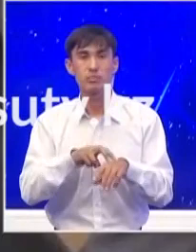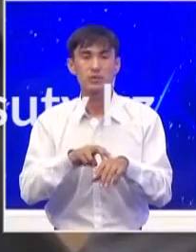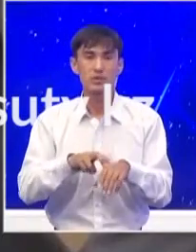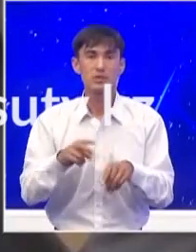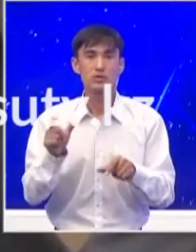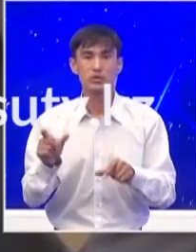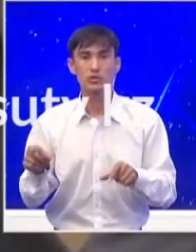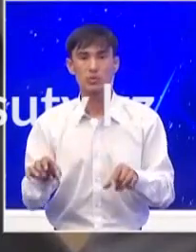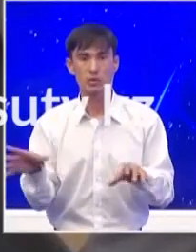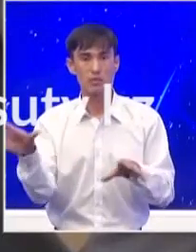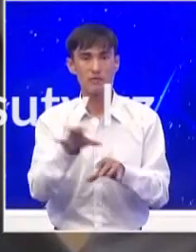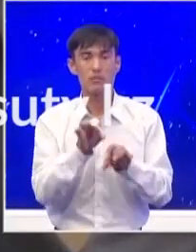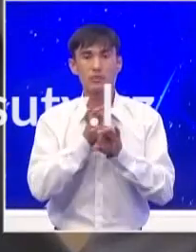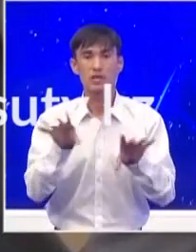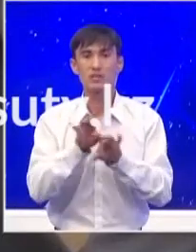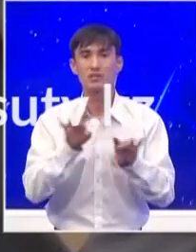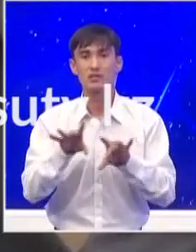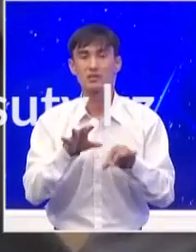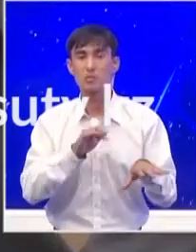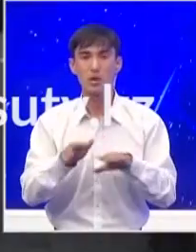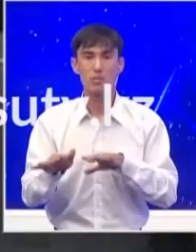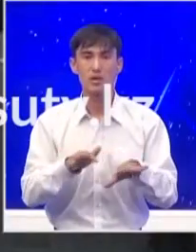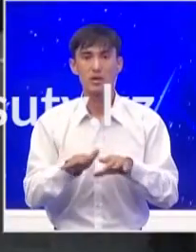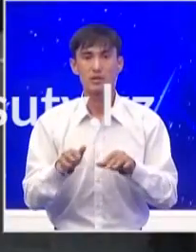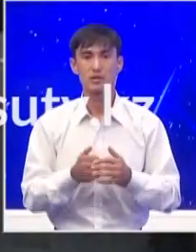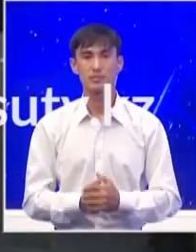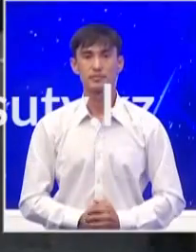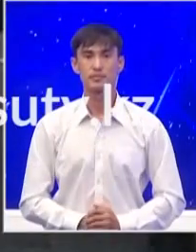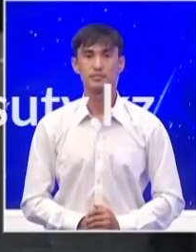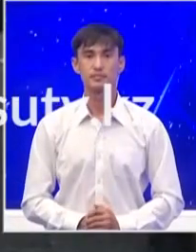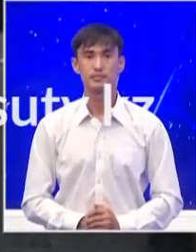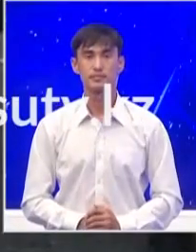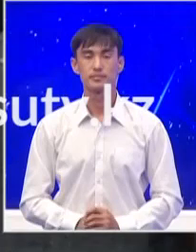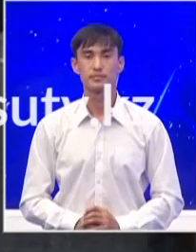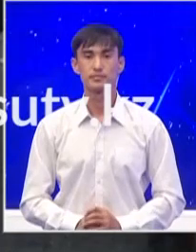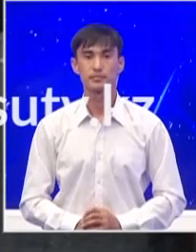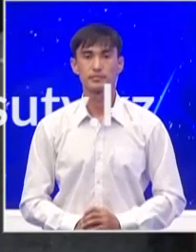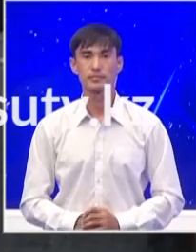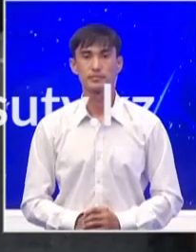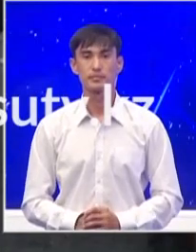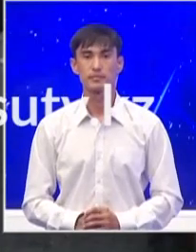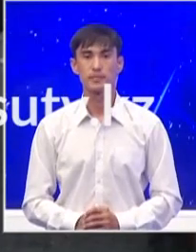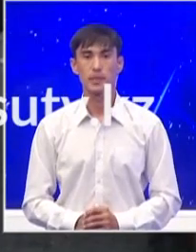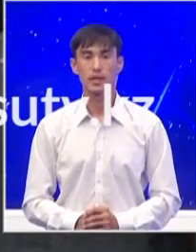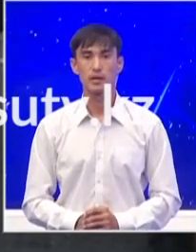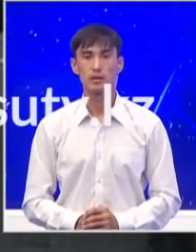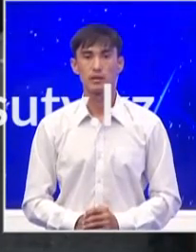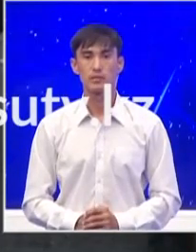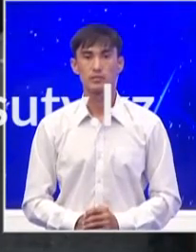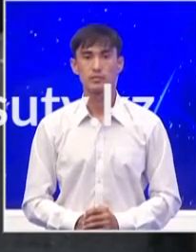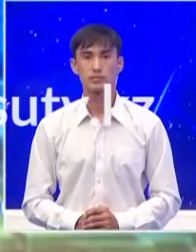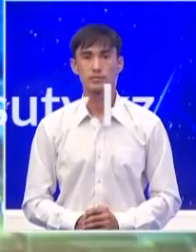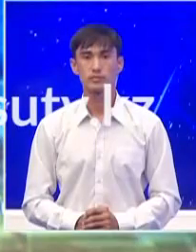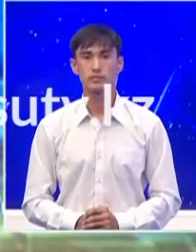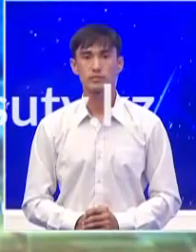начнут повсеместно проводить разъяснительные мероприятия отелях жарки на voyeur ball at an тело в телеканал счету